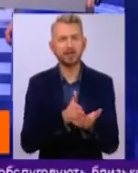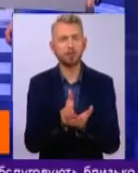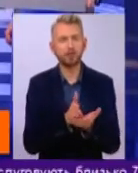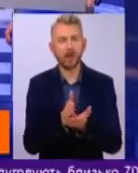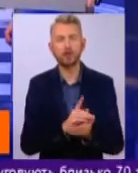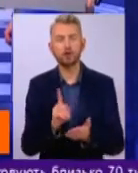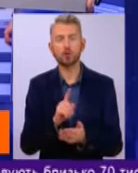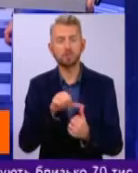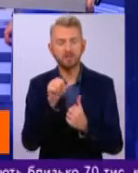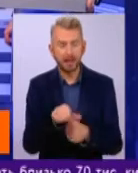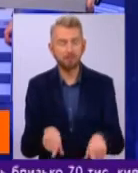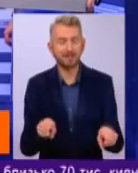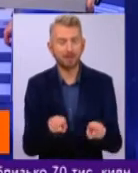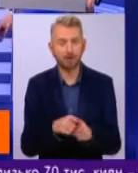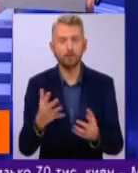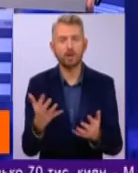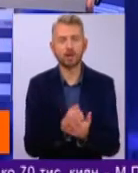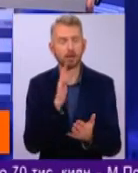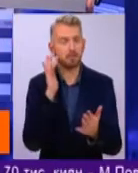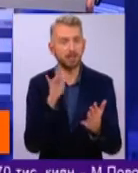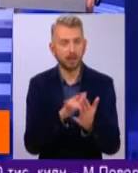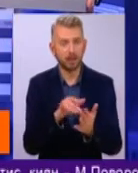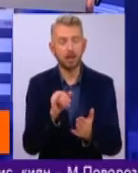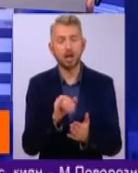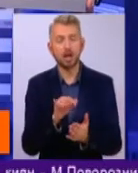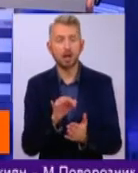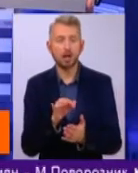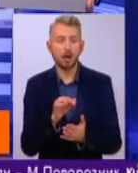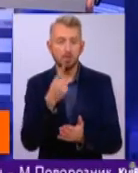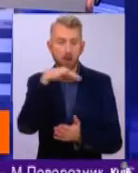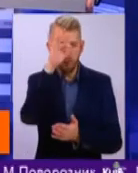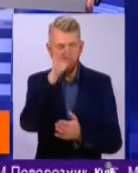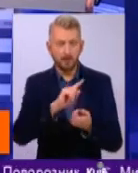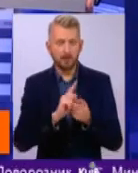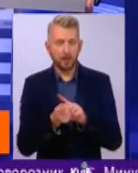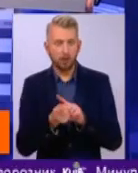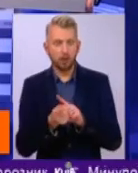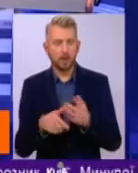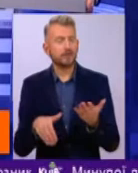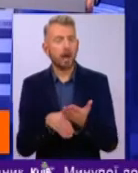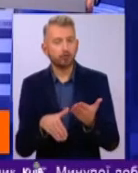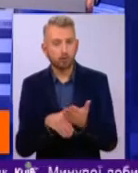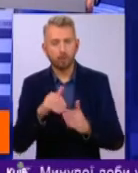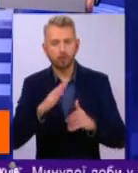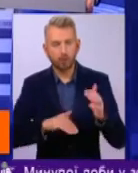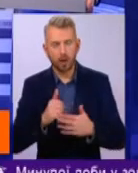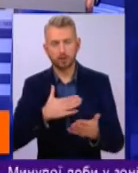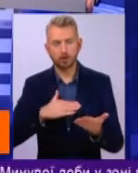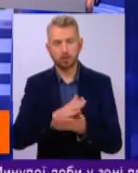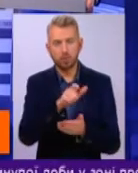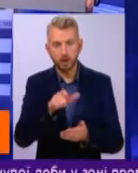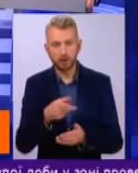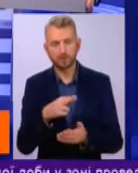щоб саме таким чином досягти тої чи іншої мети. І правоохоронці просто стають таким певним засобом в руках наших політиків